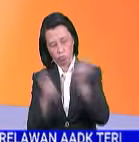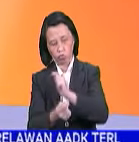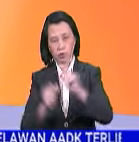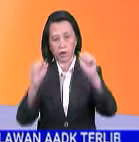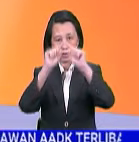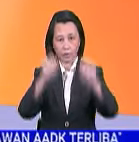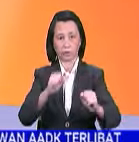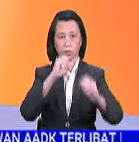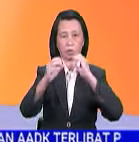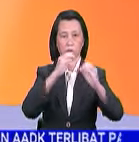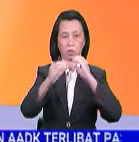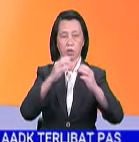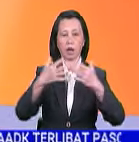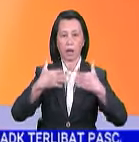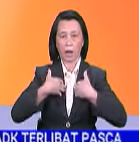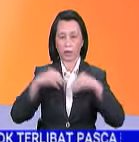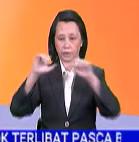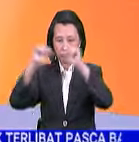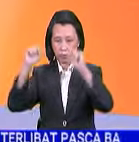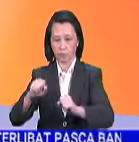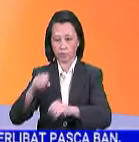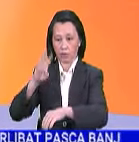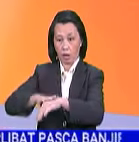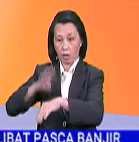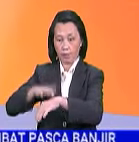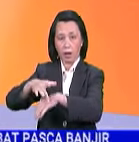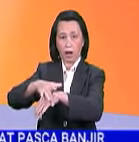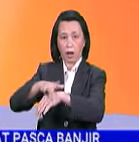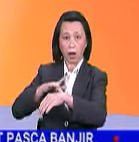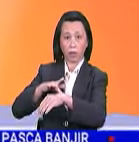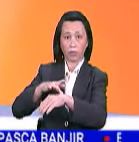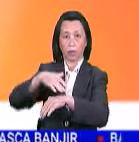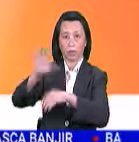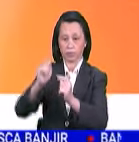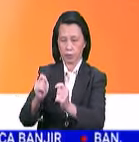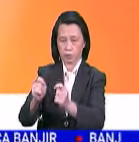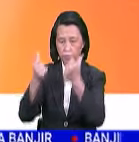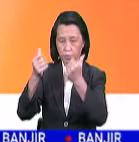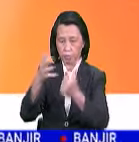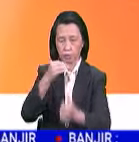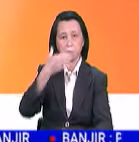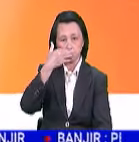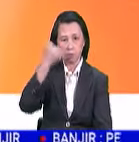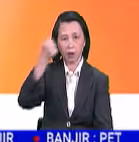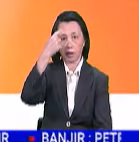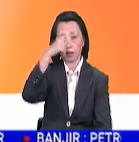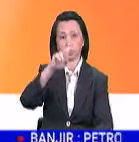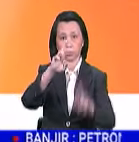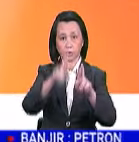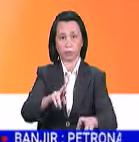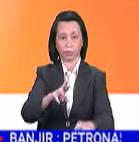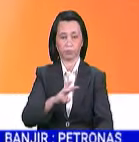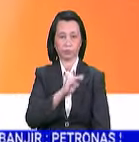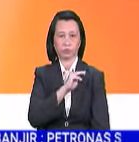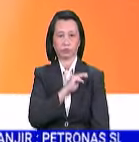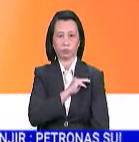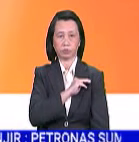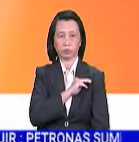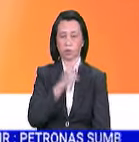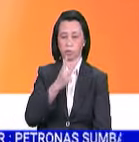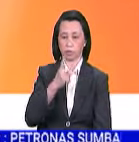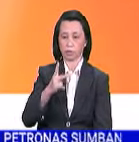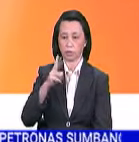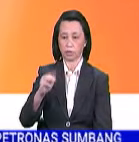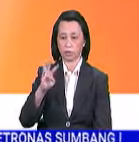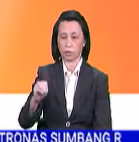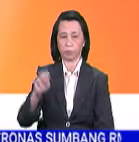komunikasi dan mewujudkan sistem amaran awal bencana lebih pantas dan berkesan kepada rakyat. Menterinya Tan Sri Anwar Musa berkata